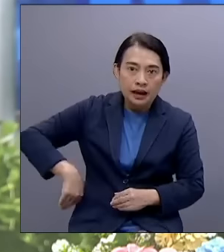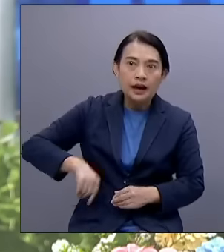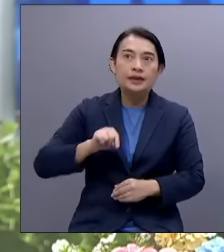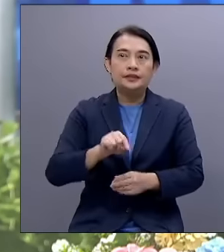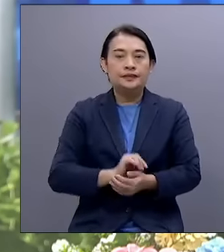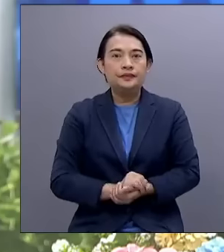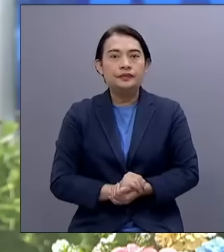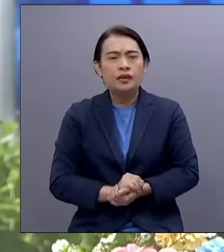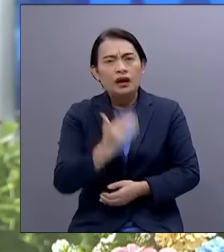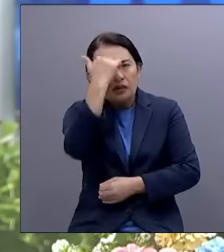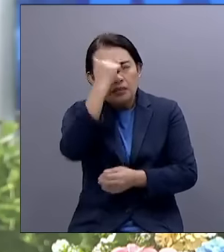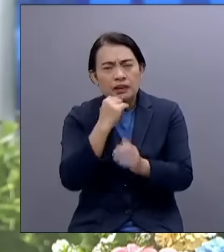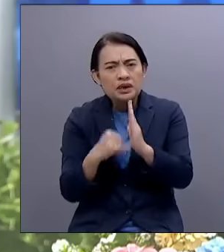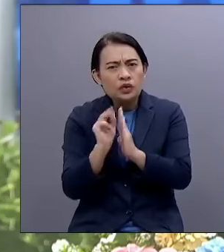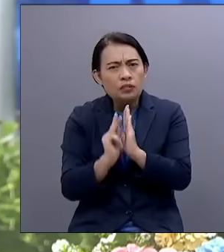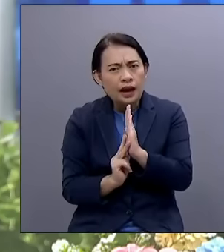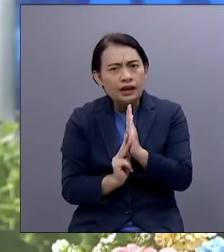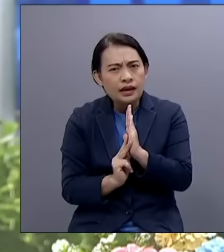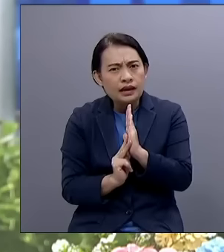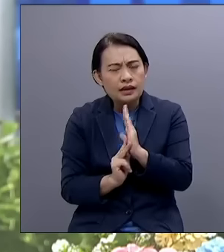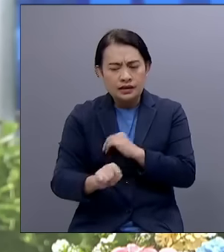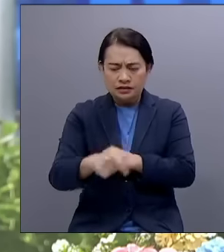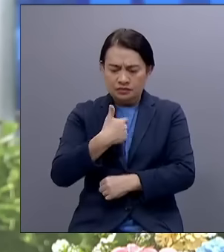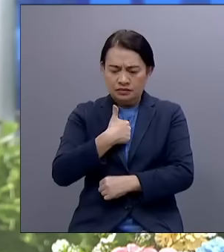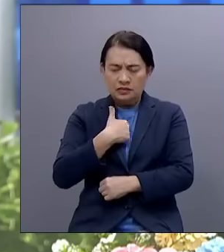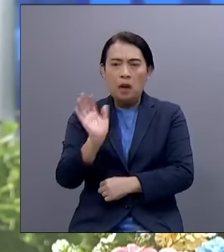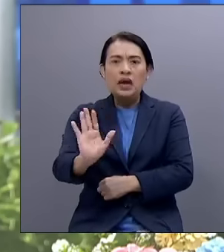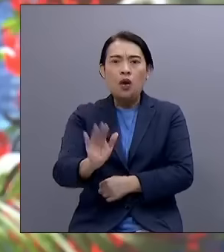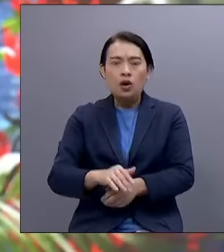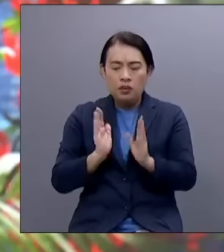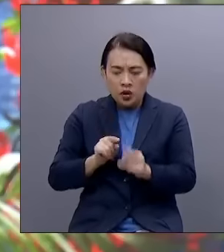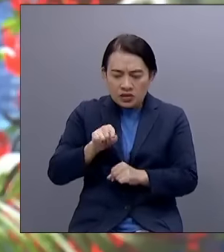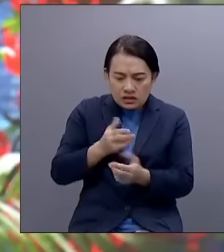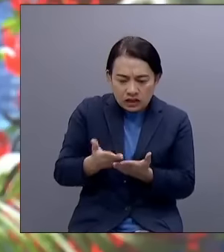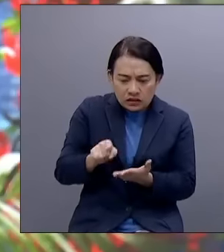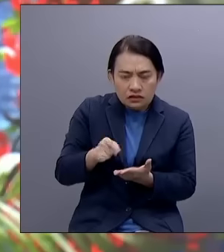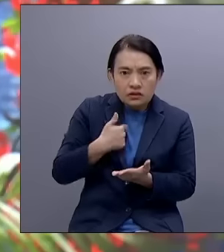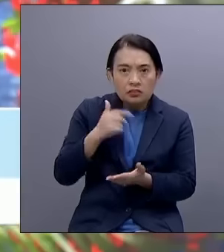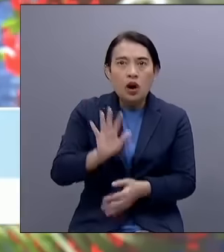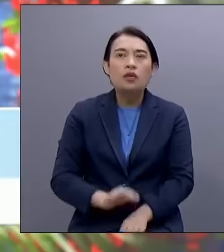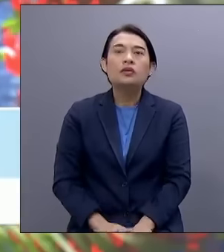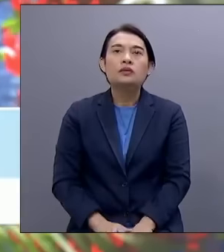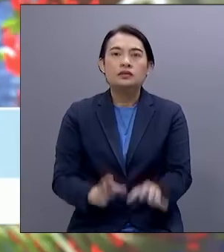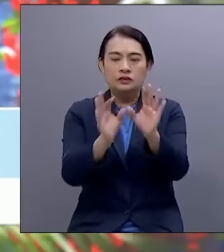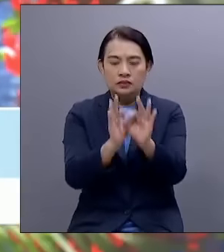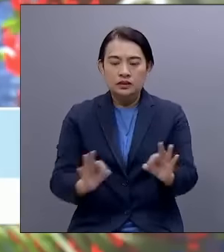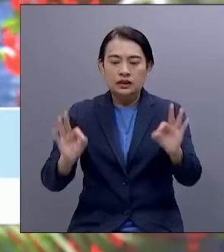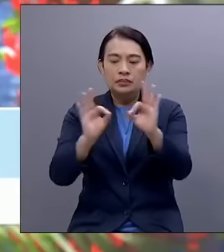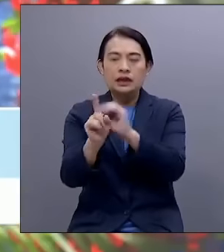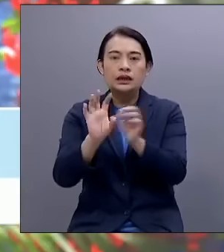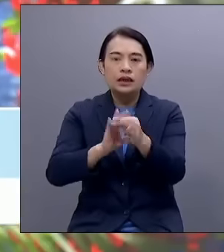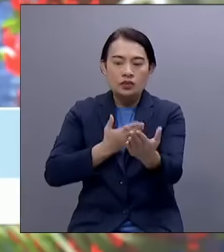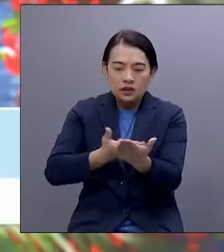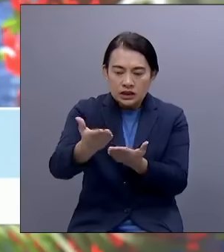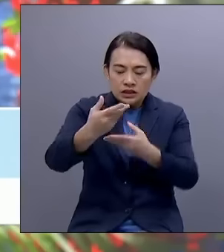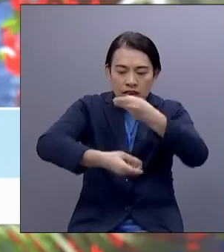อือๆทำไมถึงผิดกฎหมายล่ะพี่ก็ในเมื่อก็เราไม่สะดวกรับเราฐานะลูกค้าอ่ะต้องอันดับแรกต้องเข้าใจก่อนนะครับว่าสัญญาซื้อขายมันเกิดแล้วหรือยัง